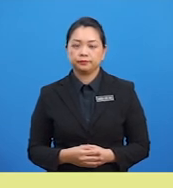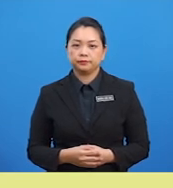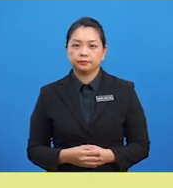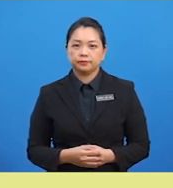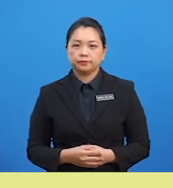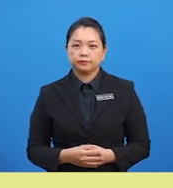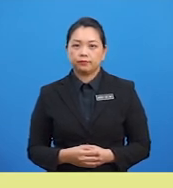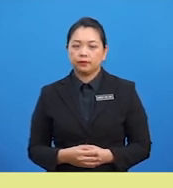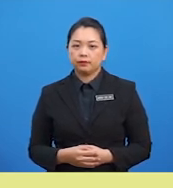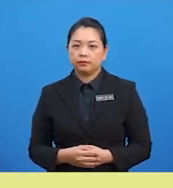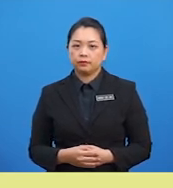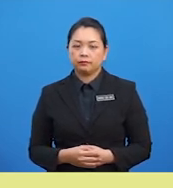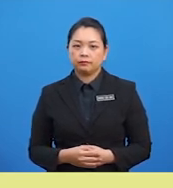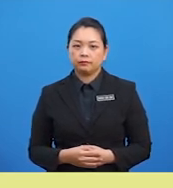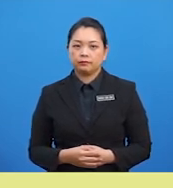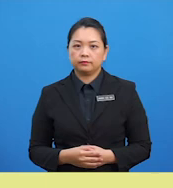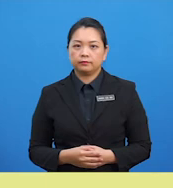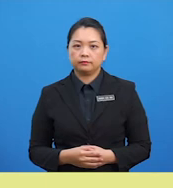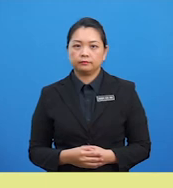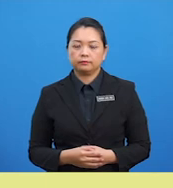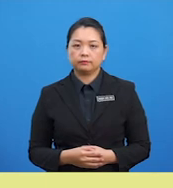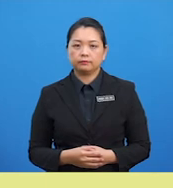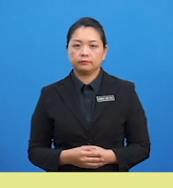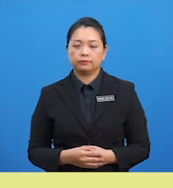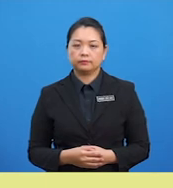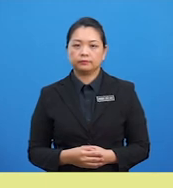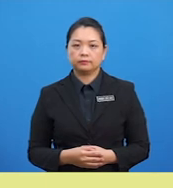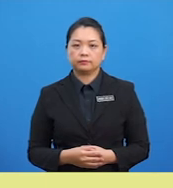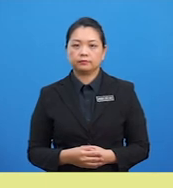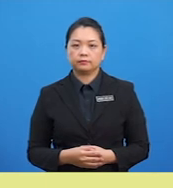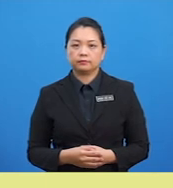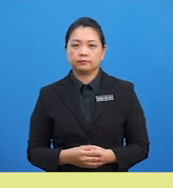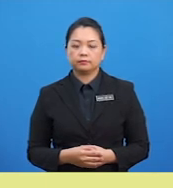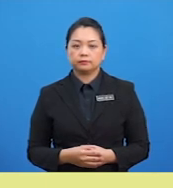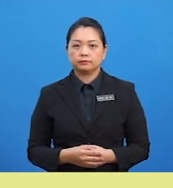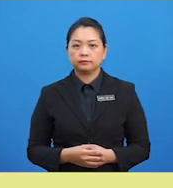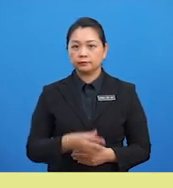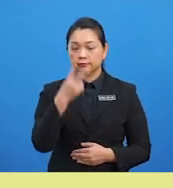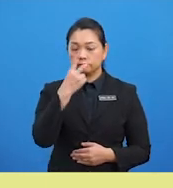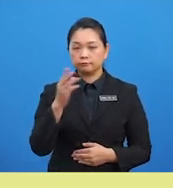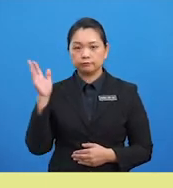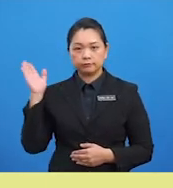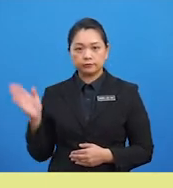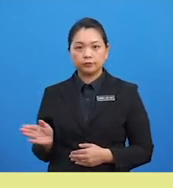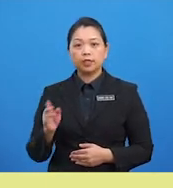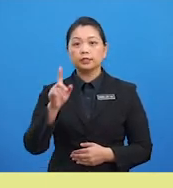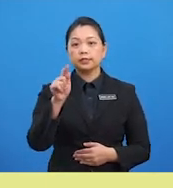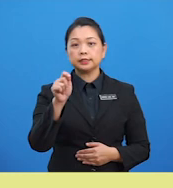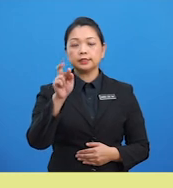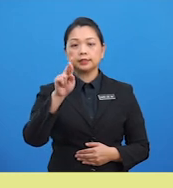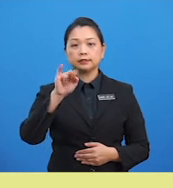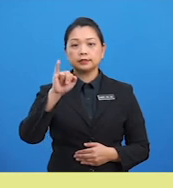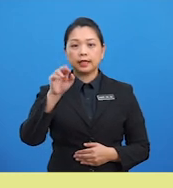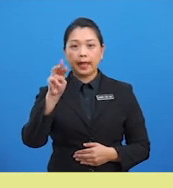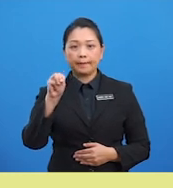Seterusnya, perintah asas bagi tujuan mengubah suai yang ketujuh, iaitu trim.